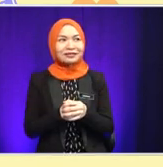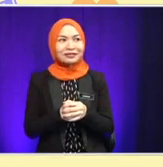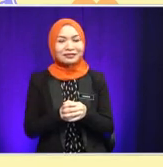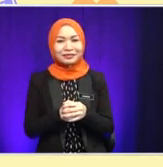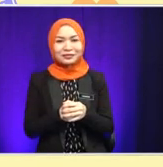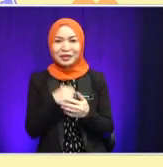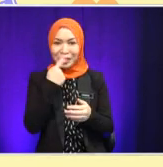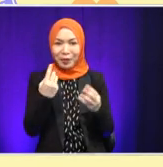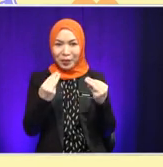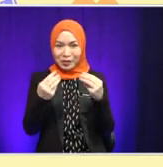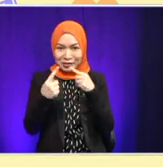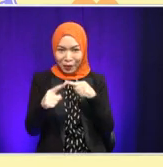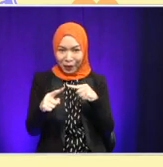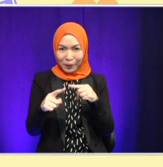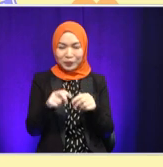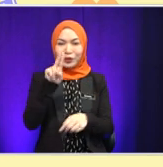tadi